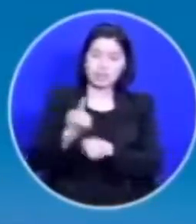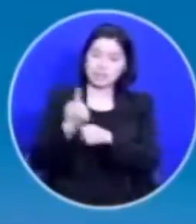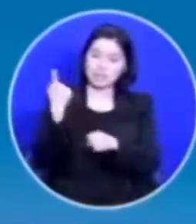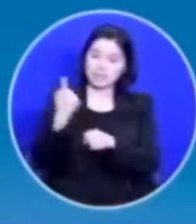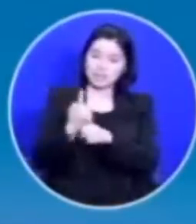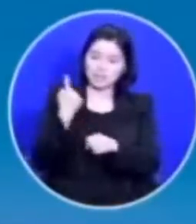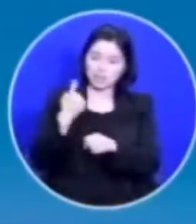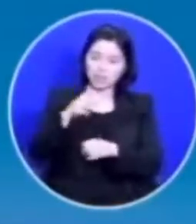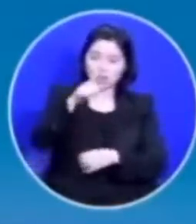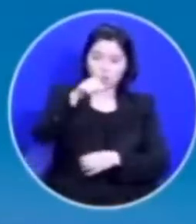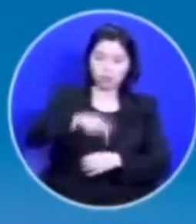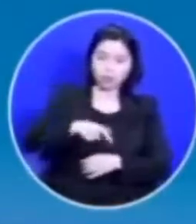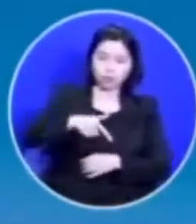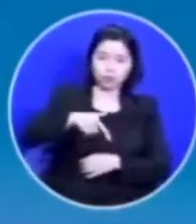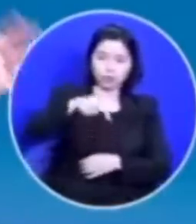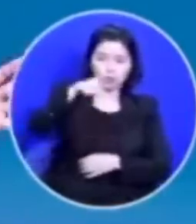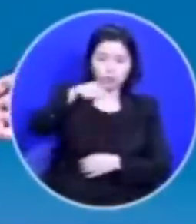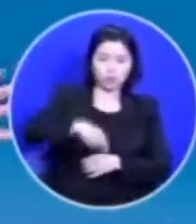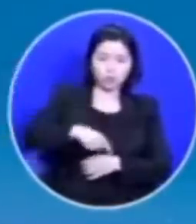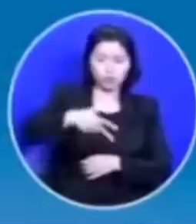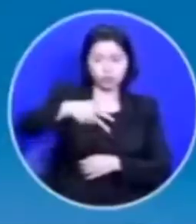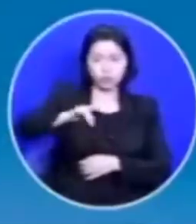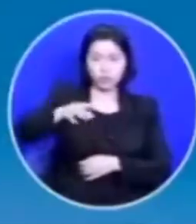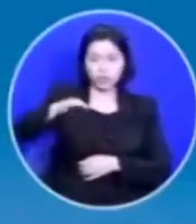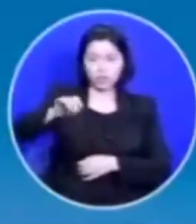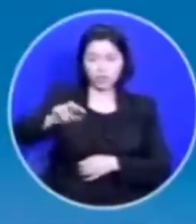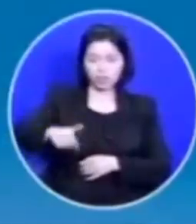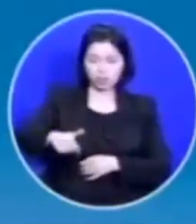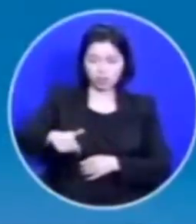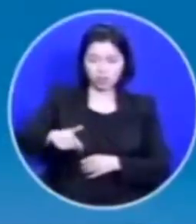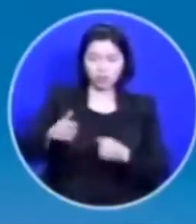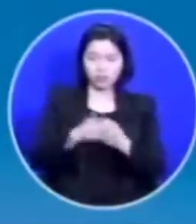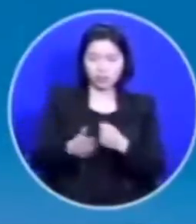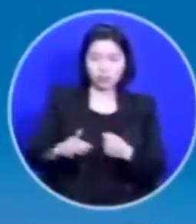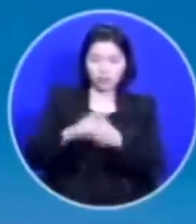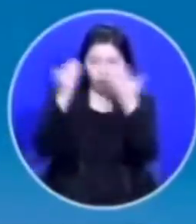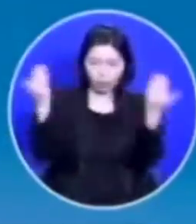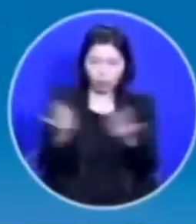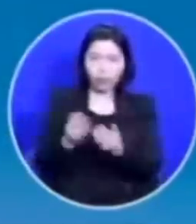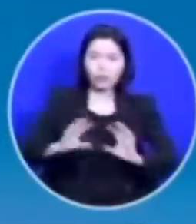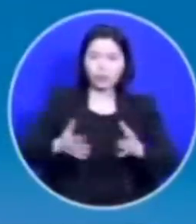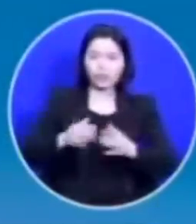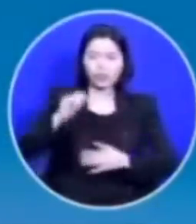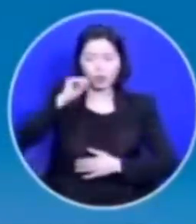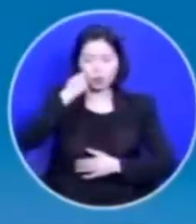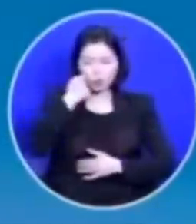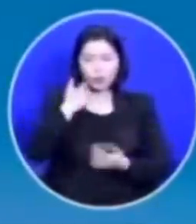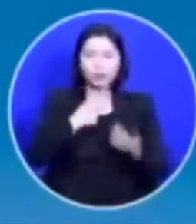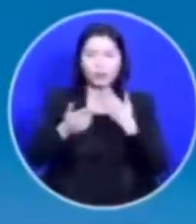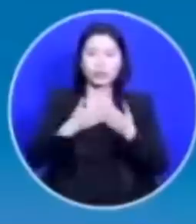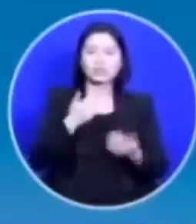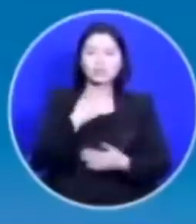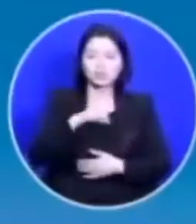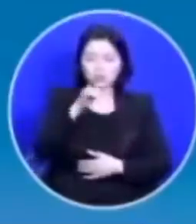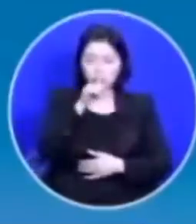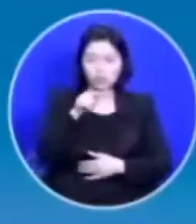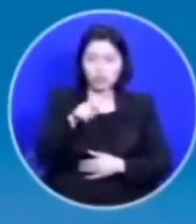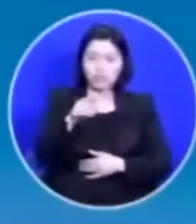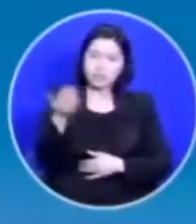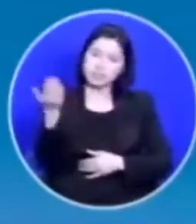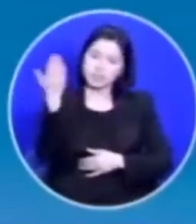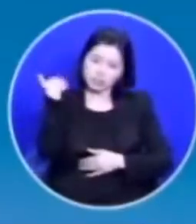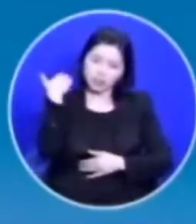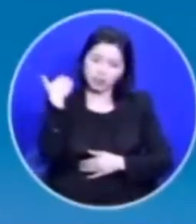구제역 파동으로 정말 온 나라가 어려움을 겪었습니다 그때 고 전만